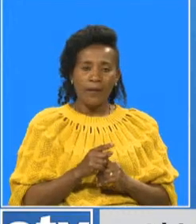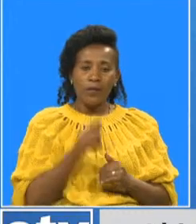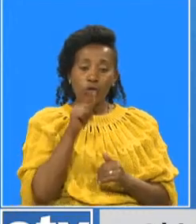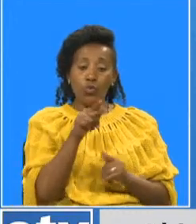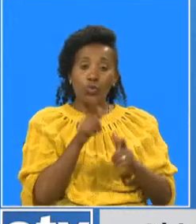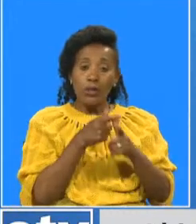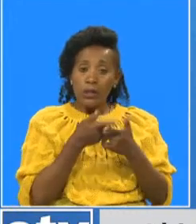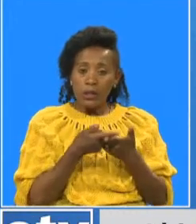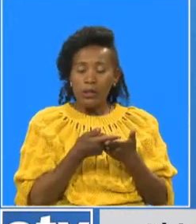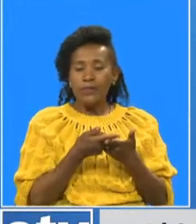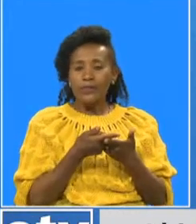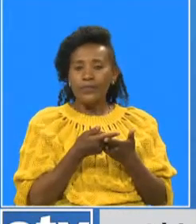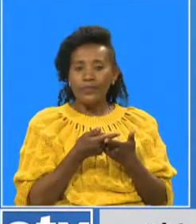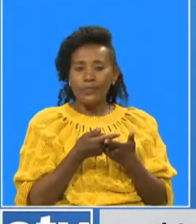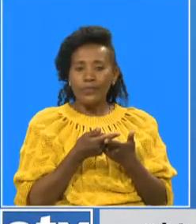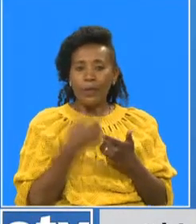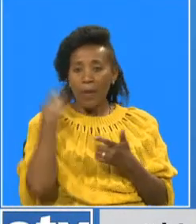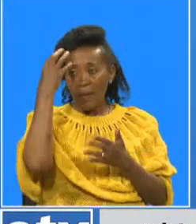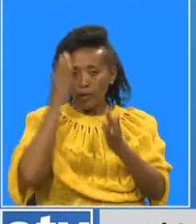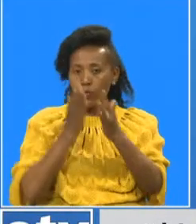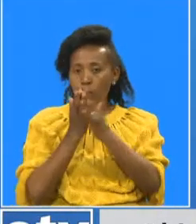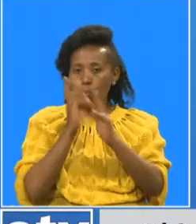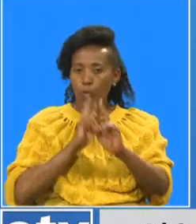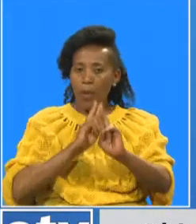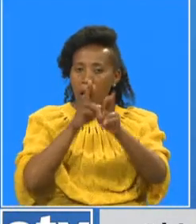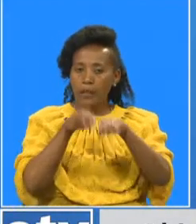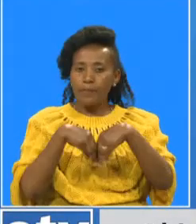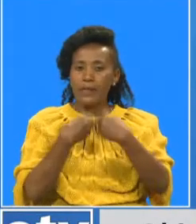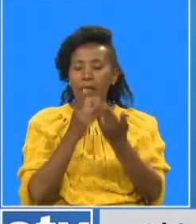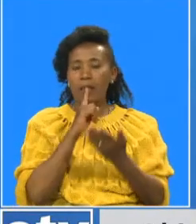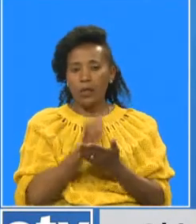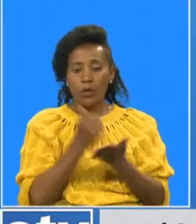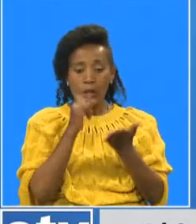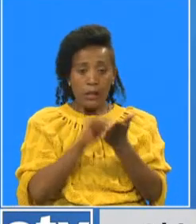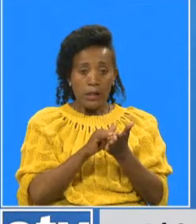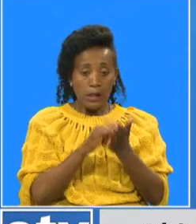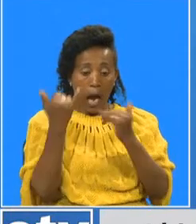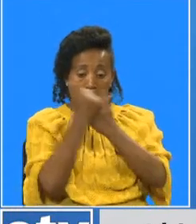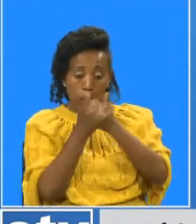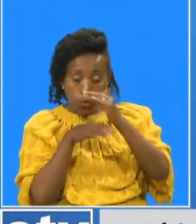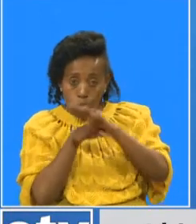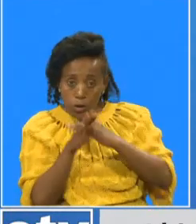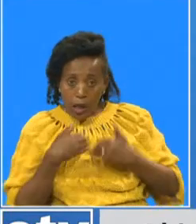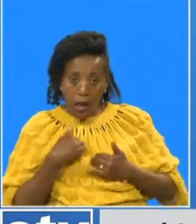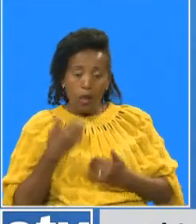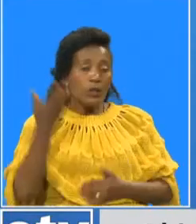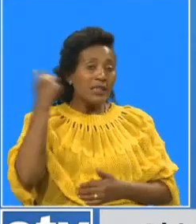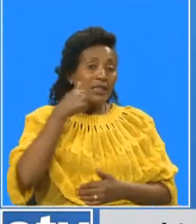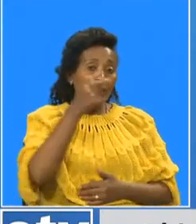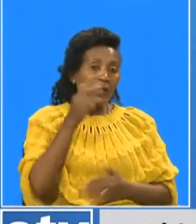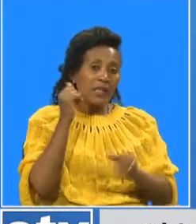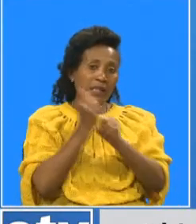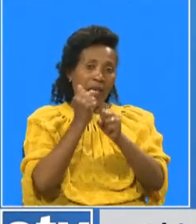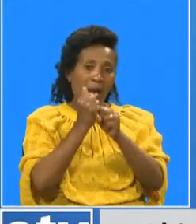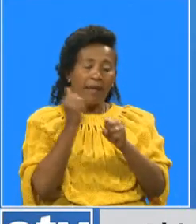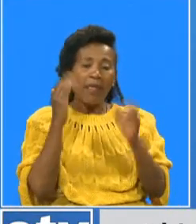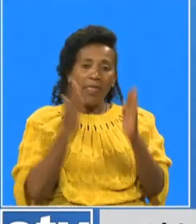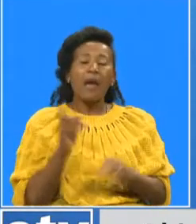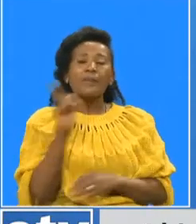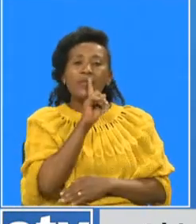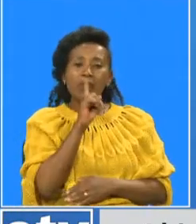እሱ እንግዲህ ያው በመንግስት በኩል ምላሽ የሚሰጥ ነው። እዚህ በሀገር ውስጥ ያለው ግን ቅድም እንዳልኩ እኛ እንደ ሰራተኛ ምንድን